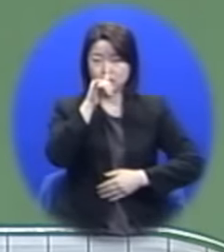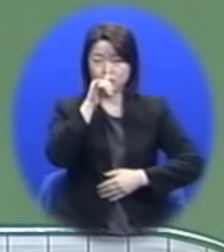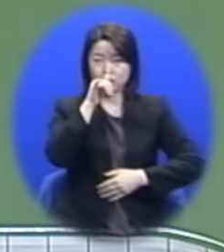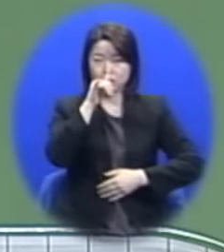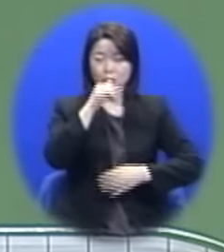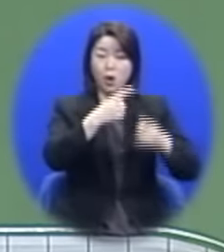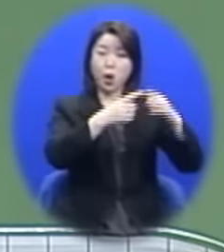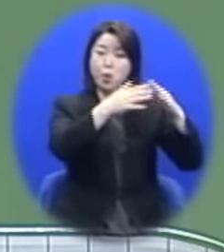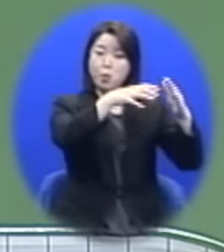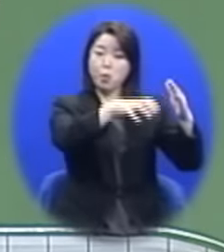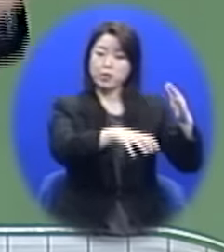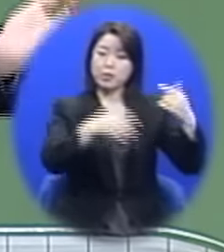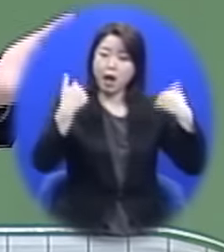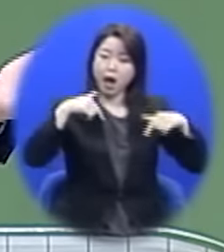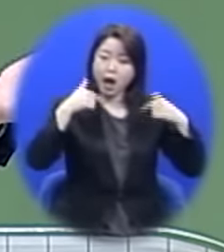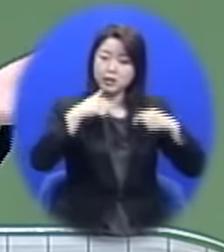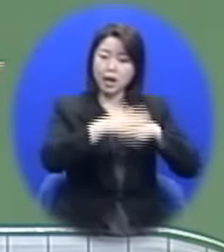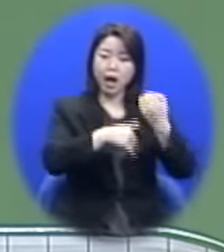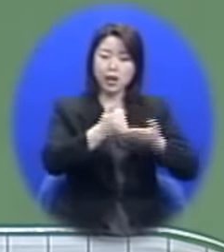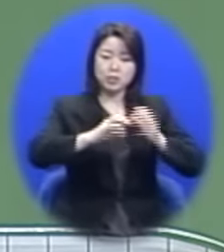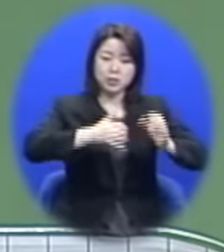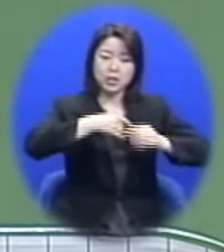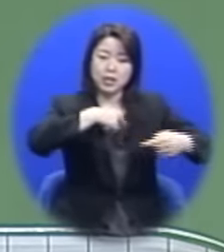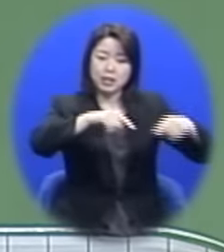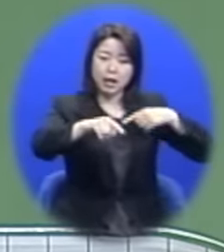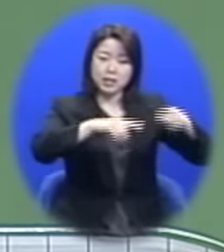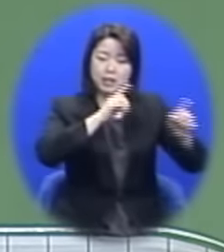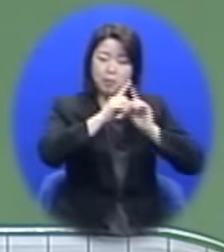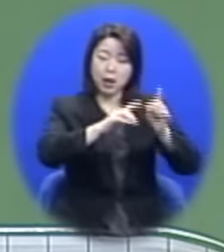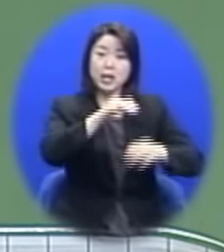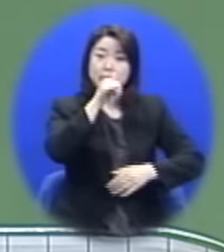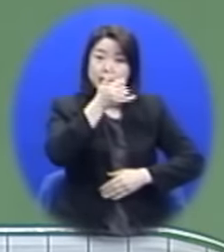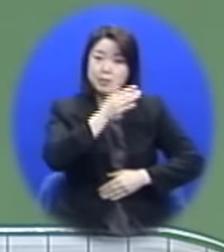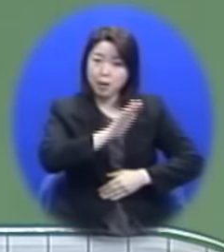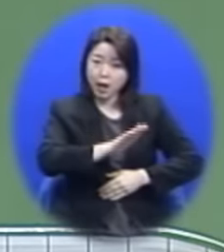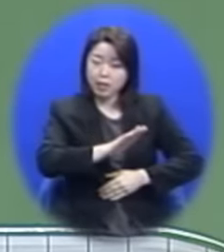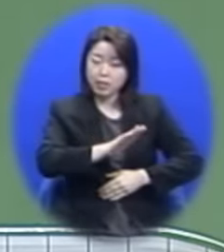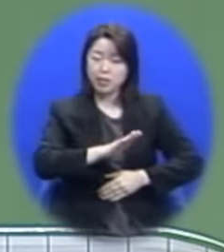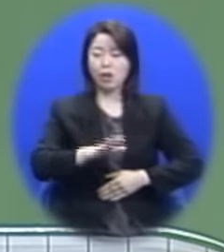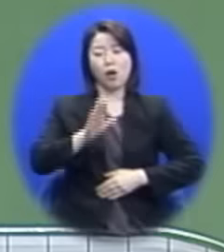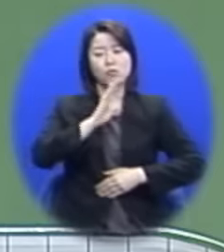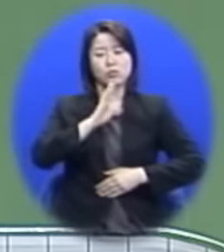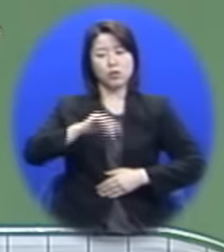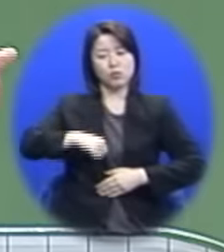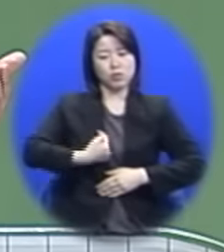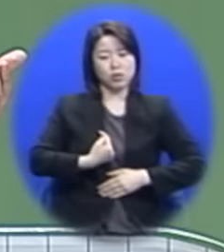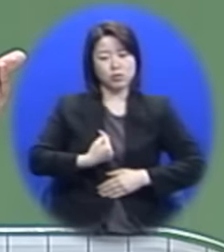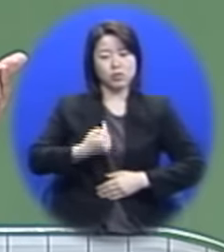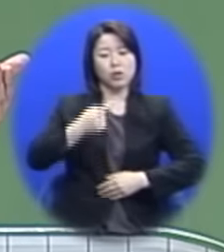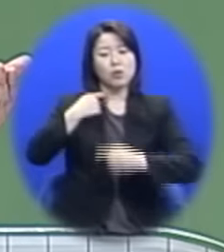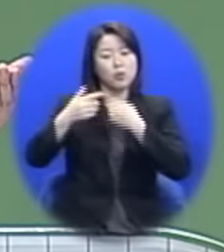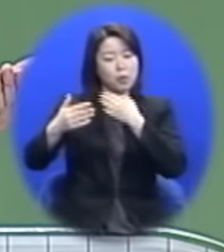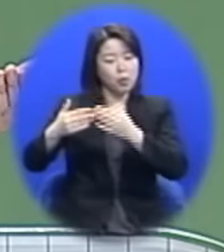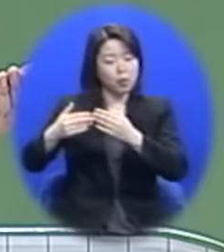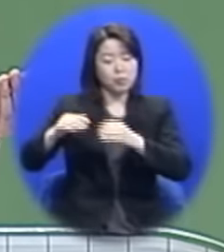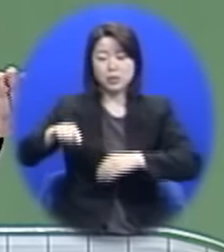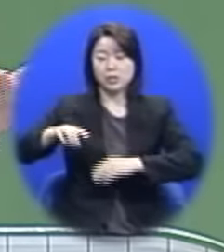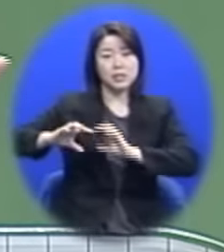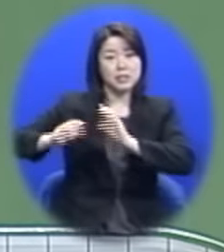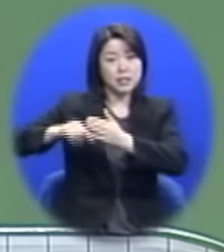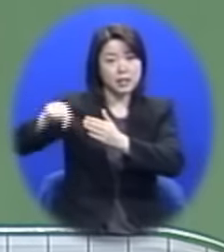교회에서는 늘 하나님이 세상을 다스린다고 말씀은 하지만, 실제로 자신이 경험하는 세상